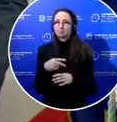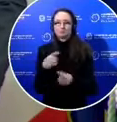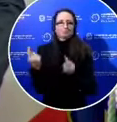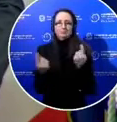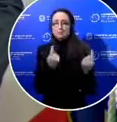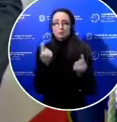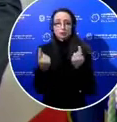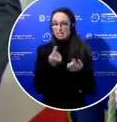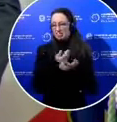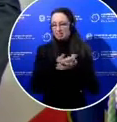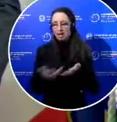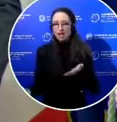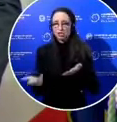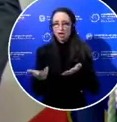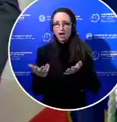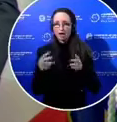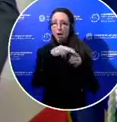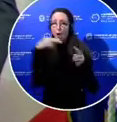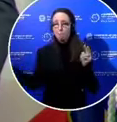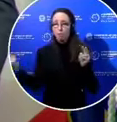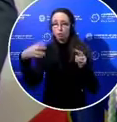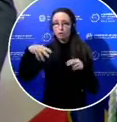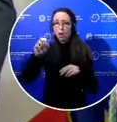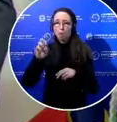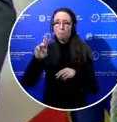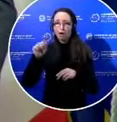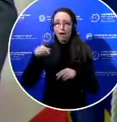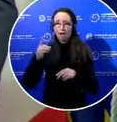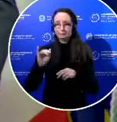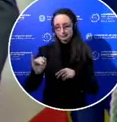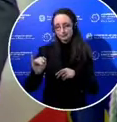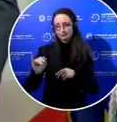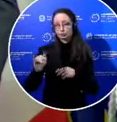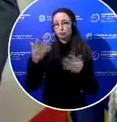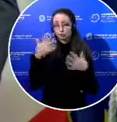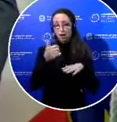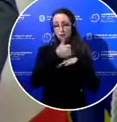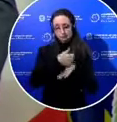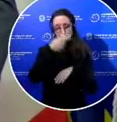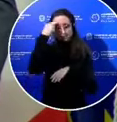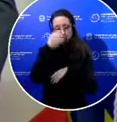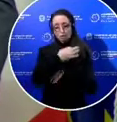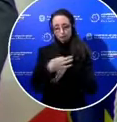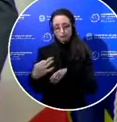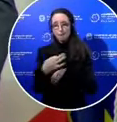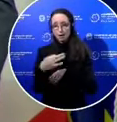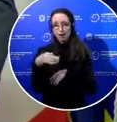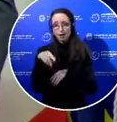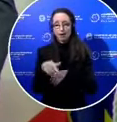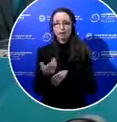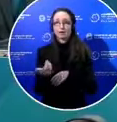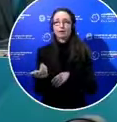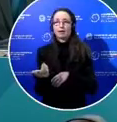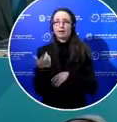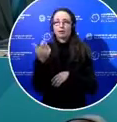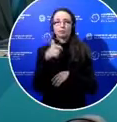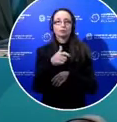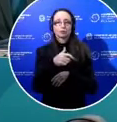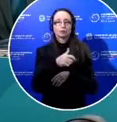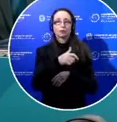la tragedia del Ponte Morandi, che qualche ministro qua ricorda, ahimè, bene, perché l'ha vissuta